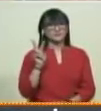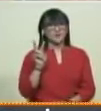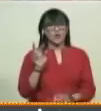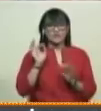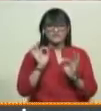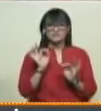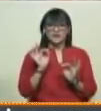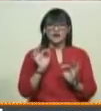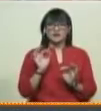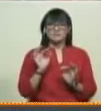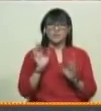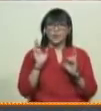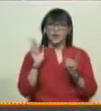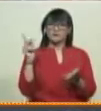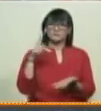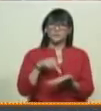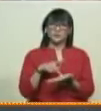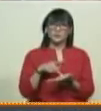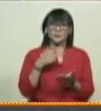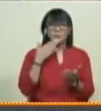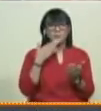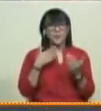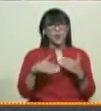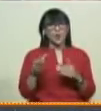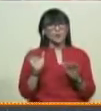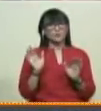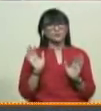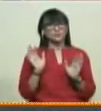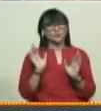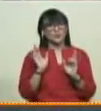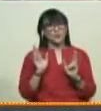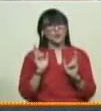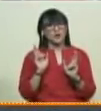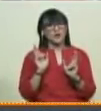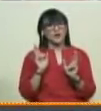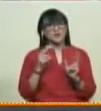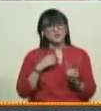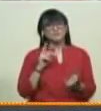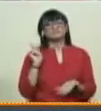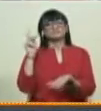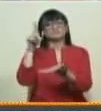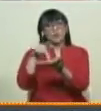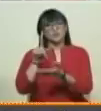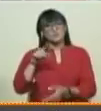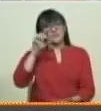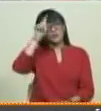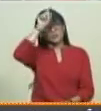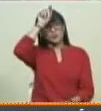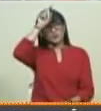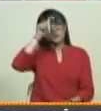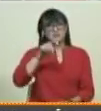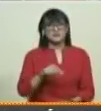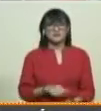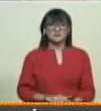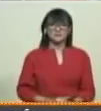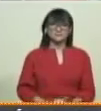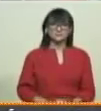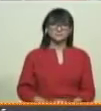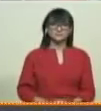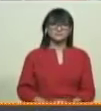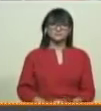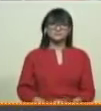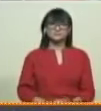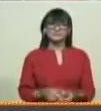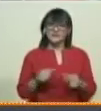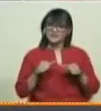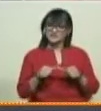oficial y también muy pronto aspiro a estar visitándolo ya en Estambul, en Ankara, para